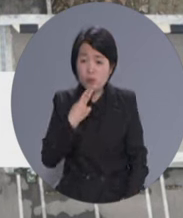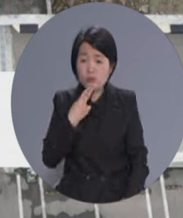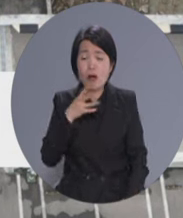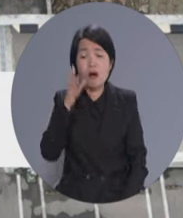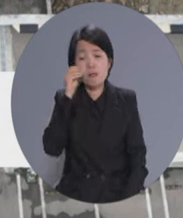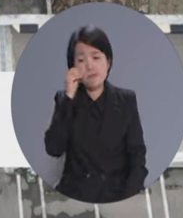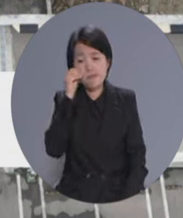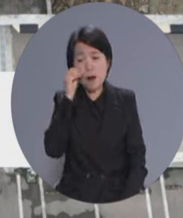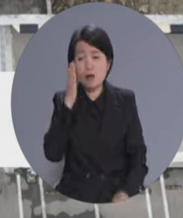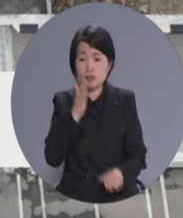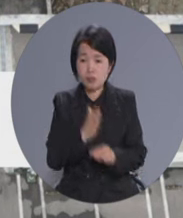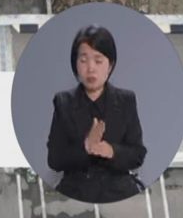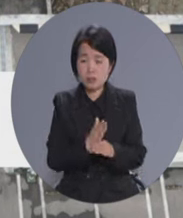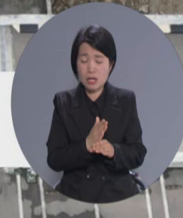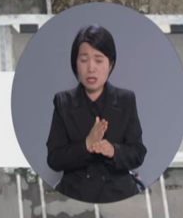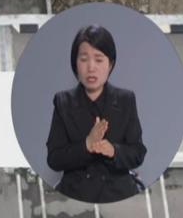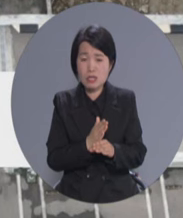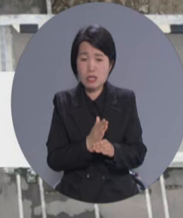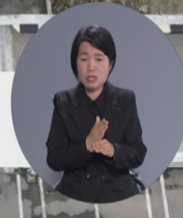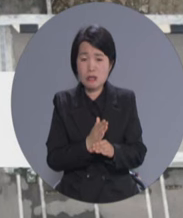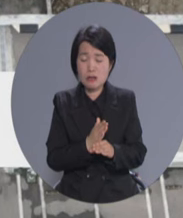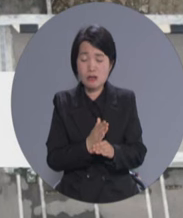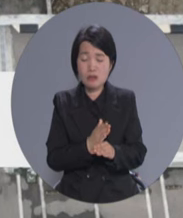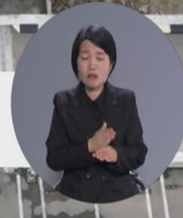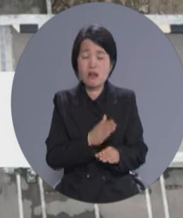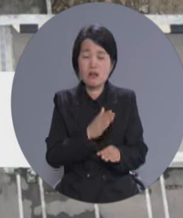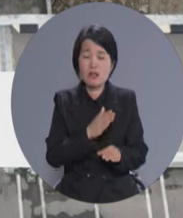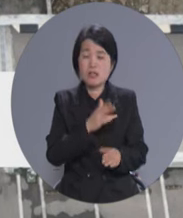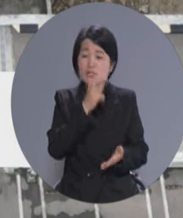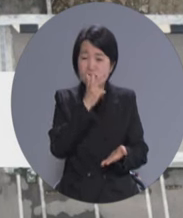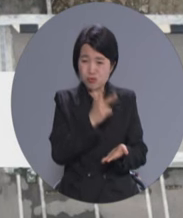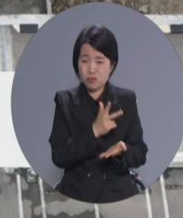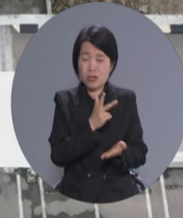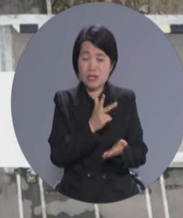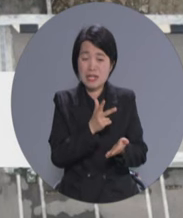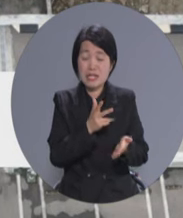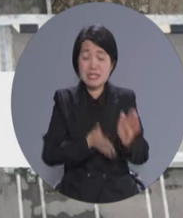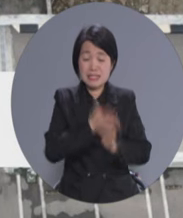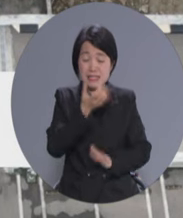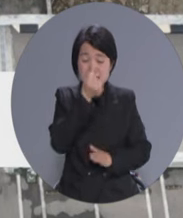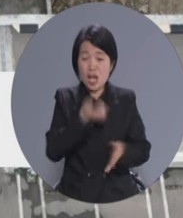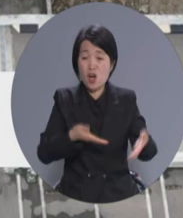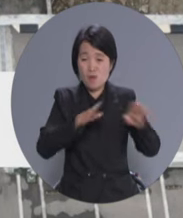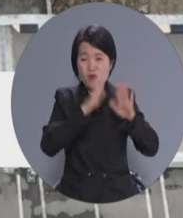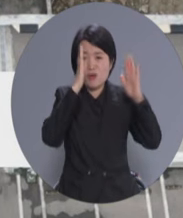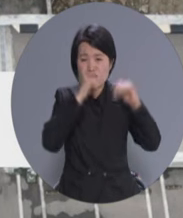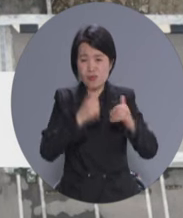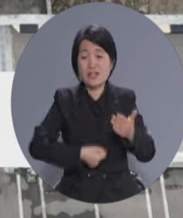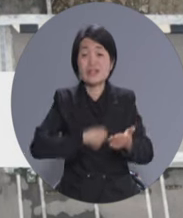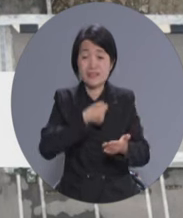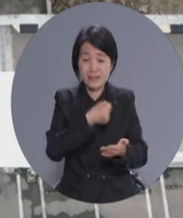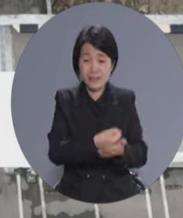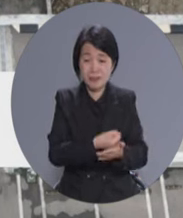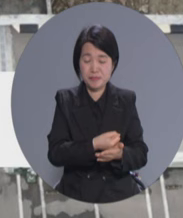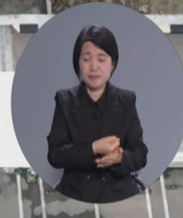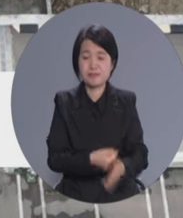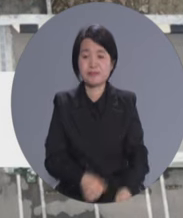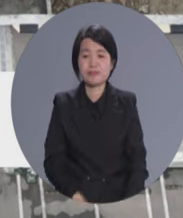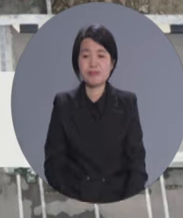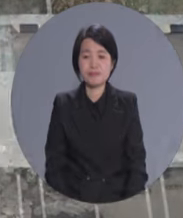여수시는 붕괴지로 맡고 있는 시 소유의 건물을 결국 철거하기로 했습니다 최황진 기자가